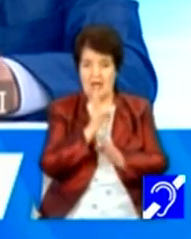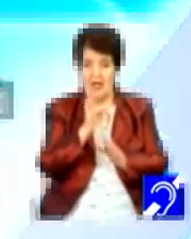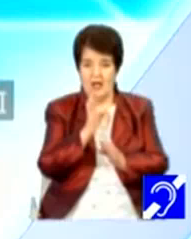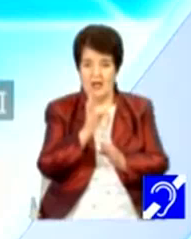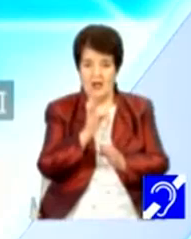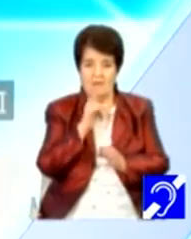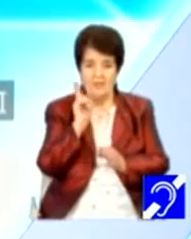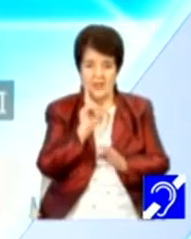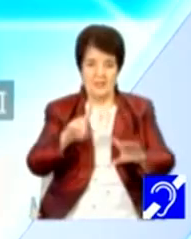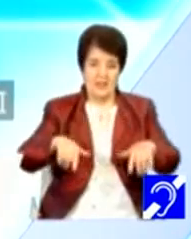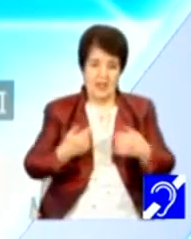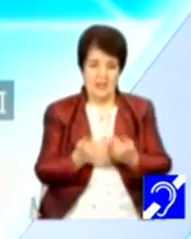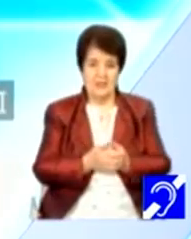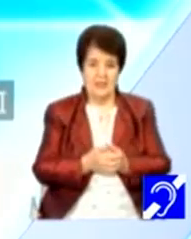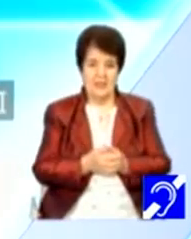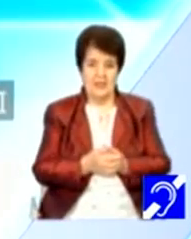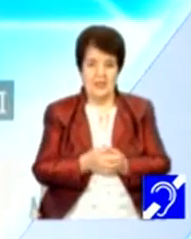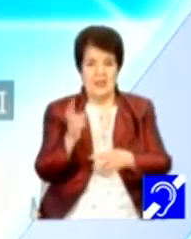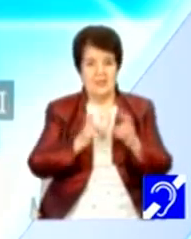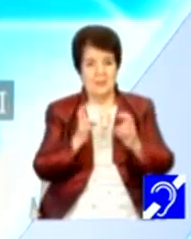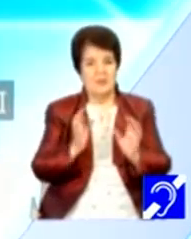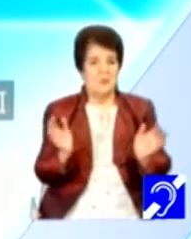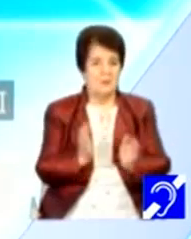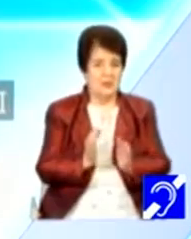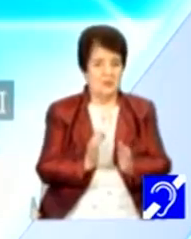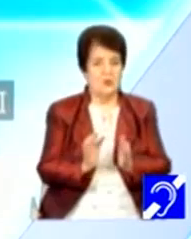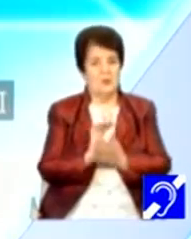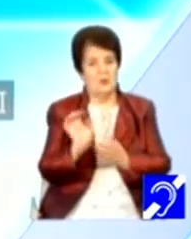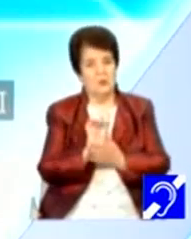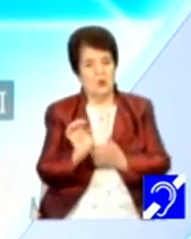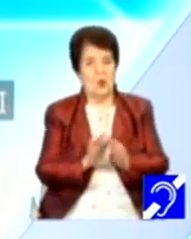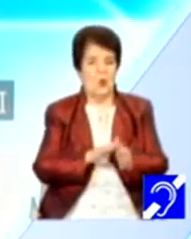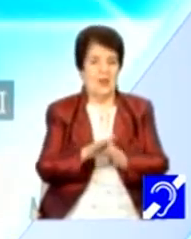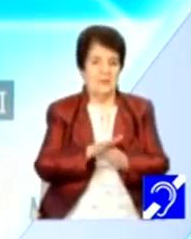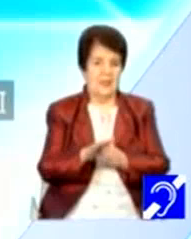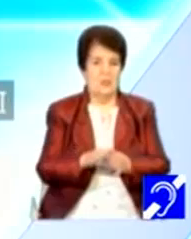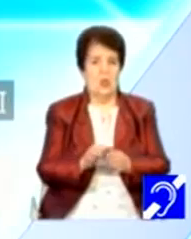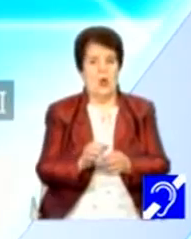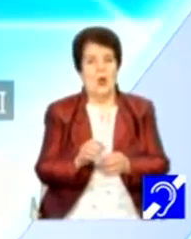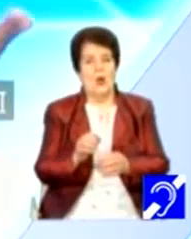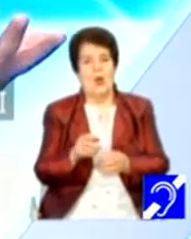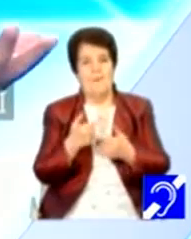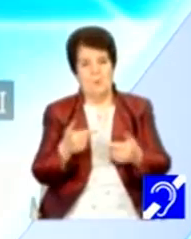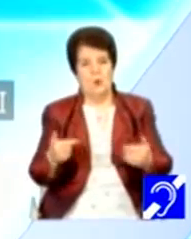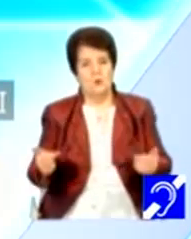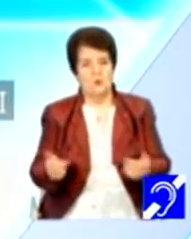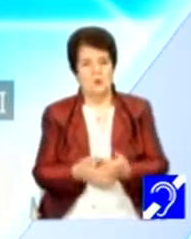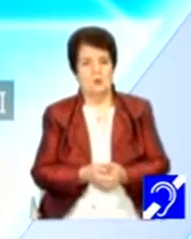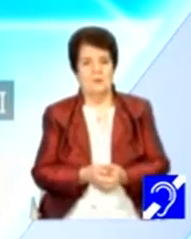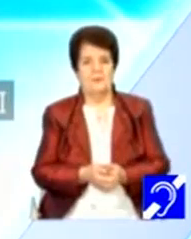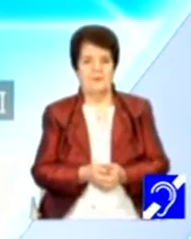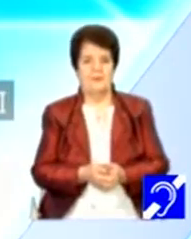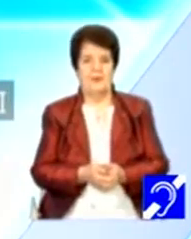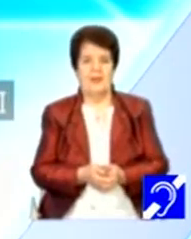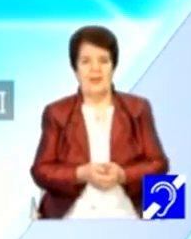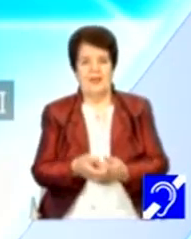ca să fie create întreprinderi mixte de producere și cu realizarea produsului ulterior. Am înțeles asta, dar nu mi-ați răspuns la